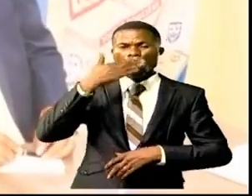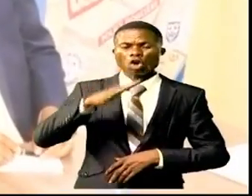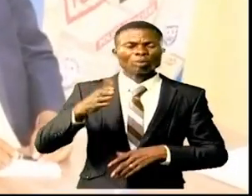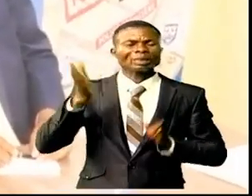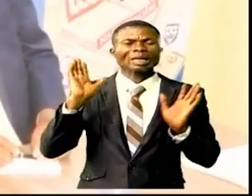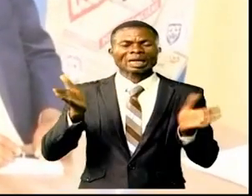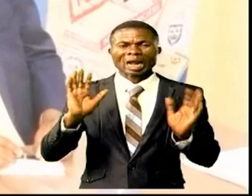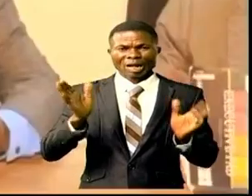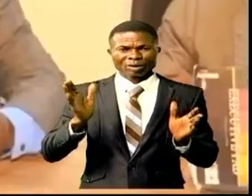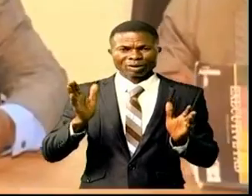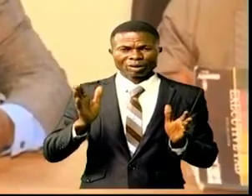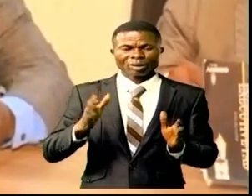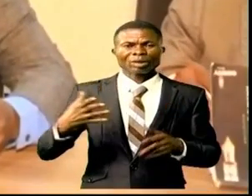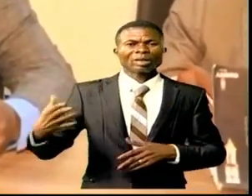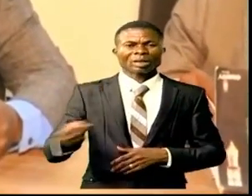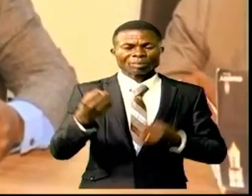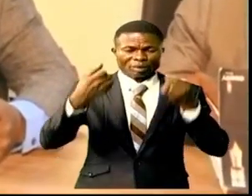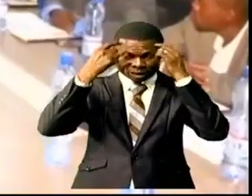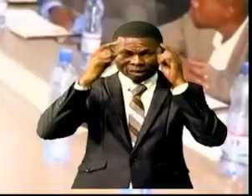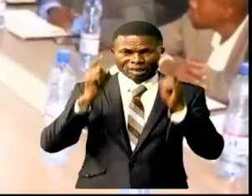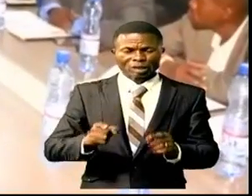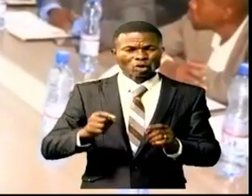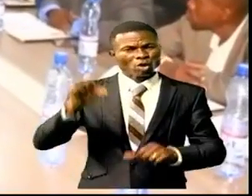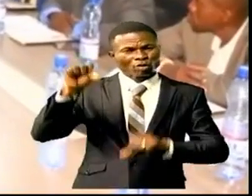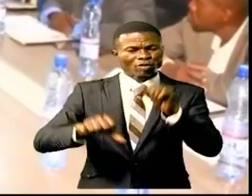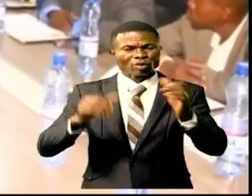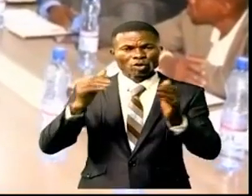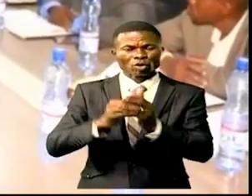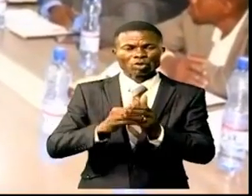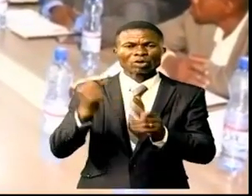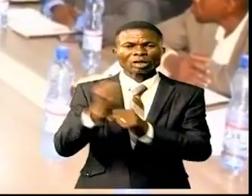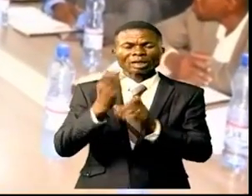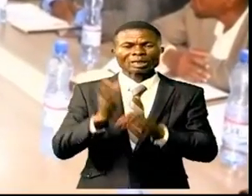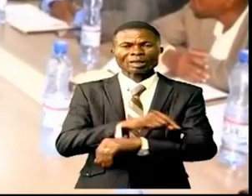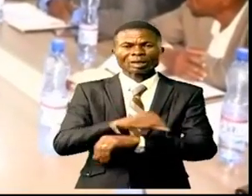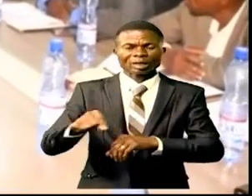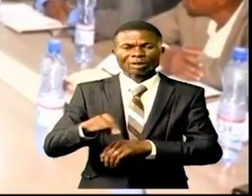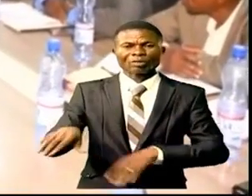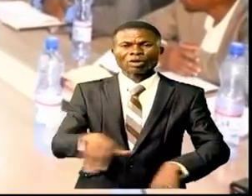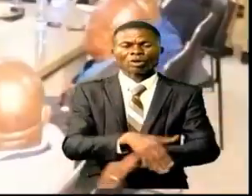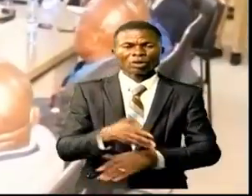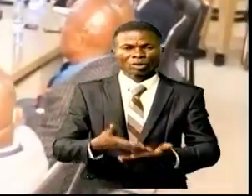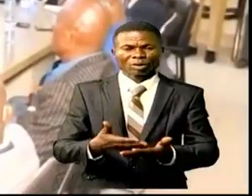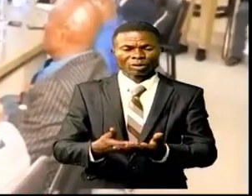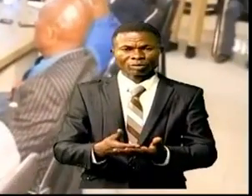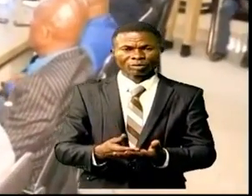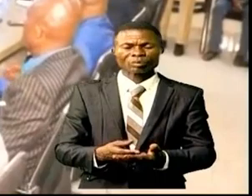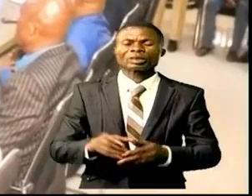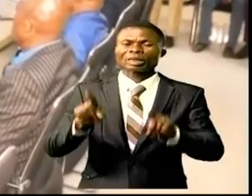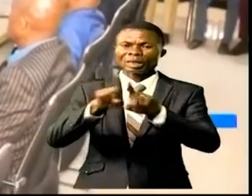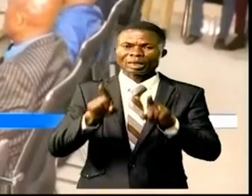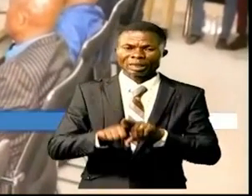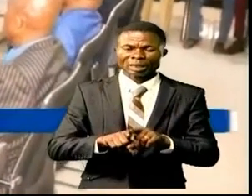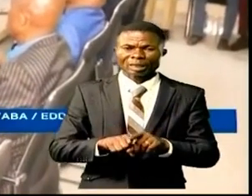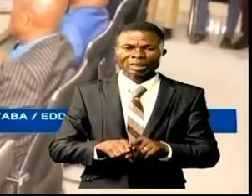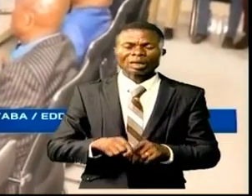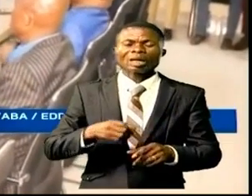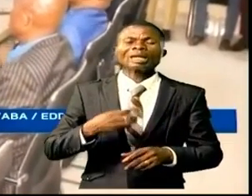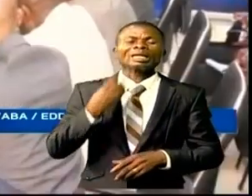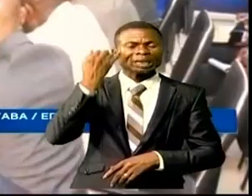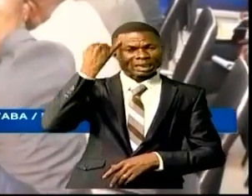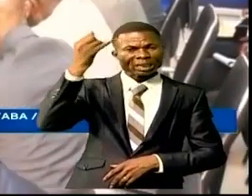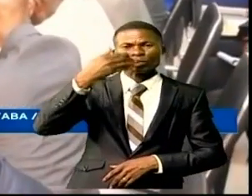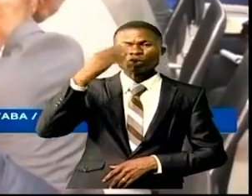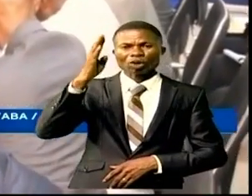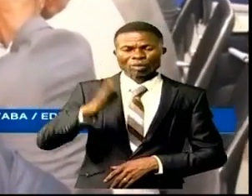se permettent de prendre des décisions illégales au nom des agents de l'administration foncière, les entraînant ensuite sur une mauvaise voie. À l'issue